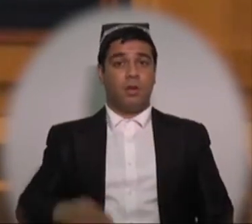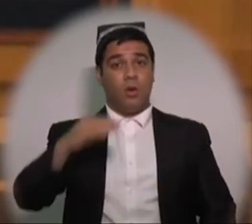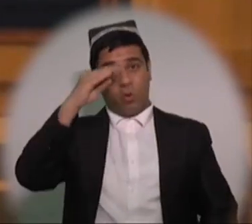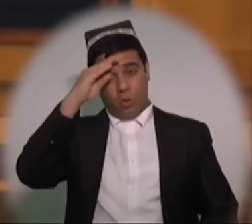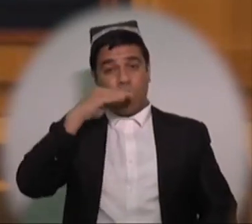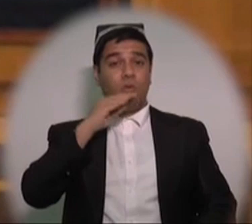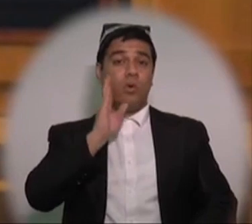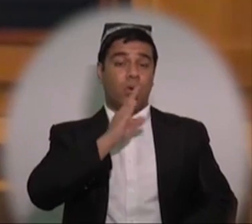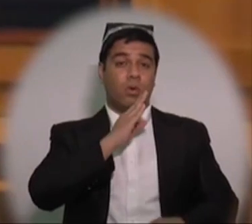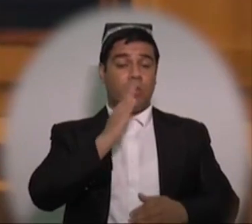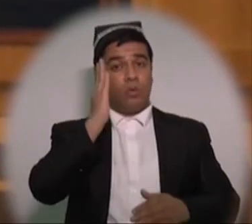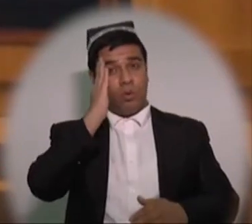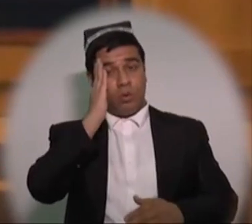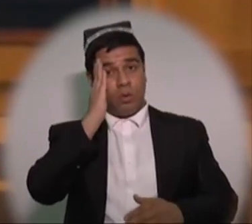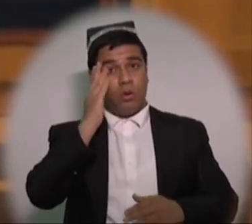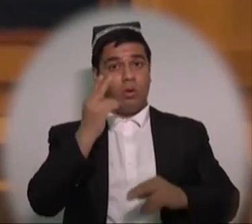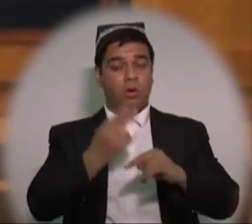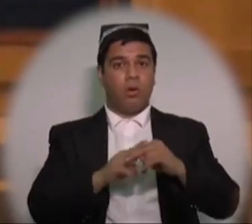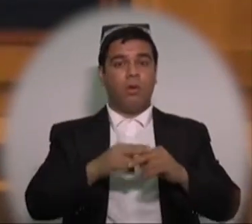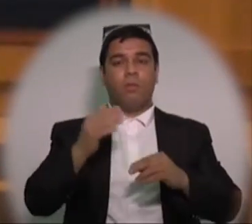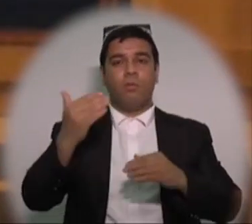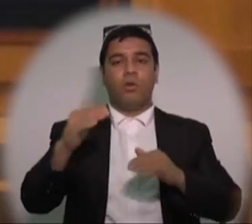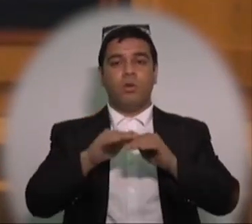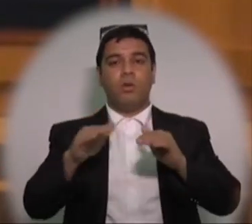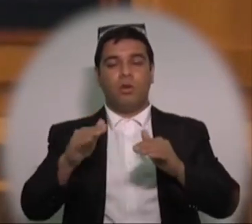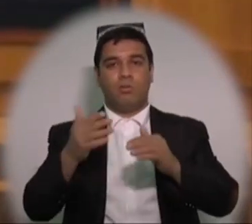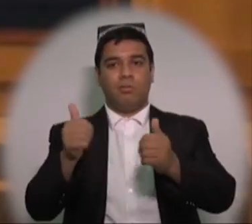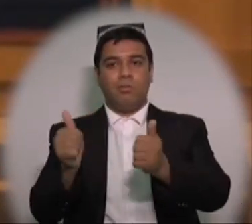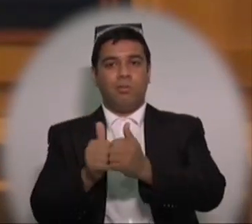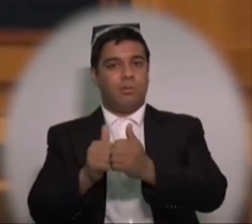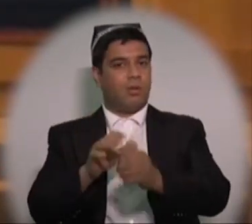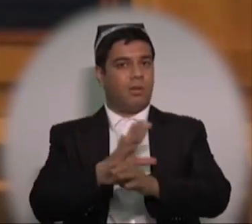Ota-onalarini yotadigan yotoqlari bolalarni ko'z o'ngida bo'lmagan.